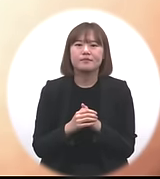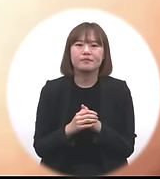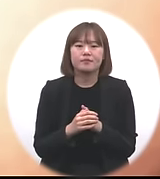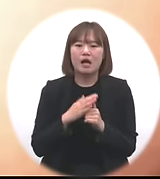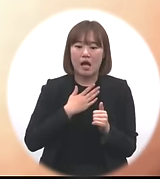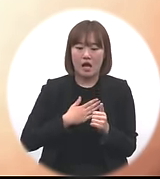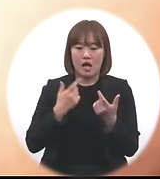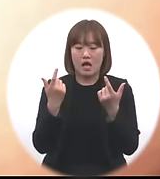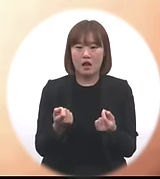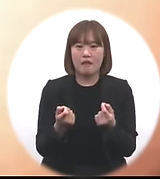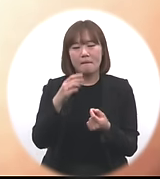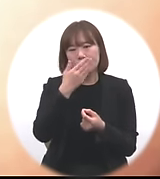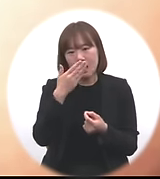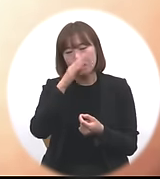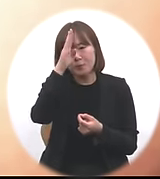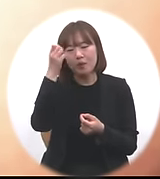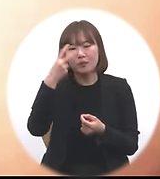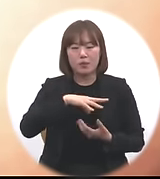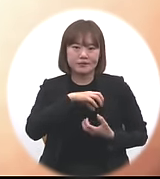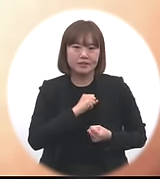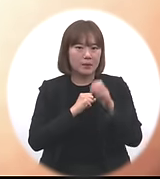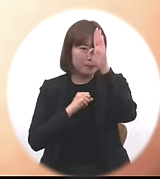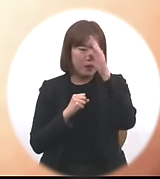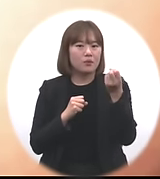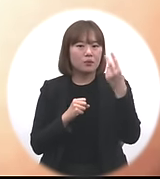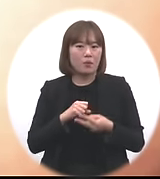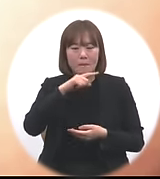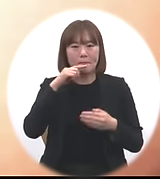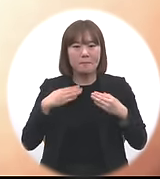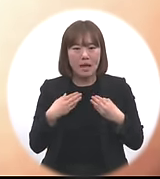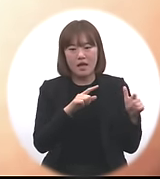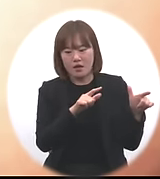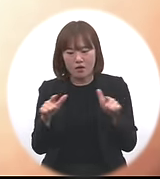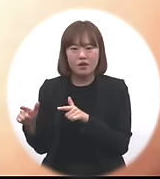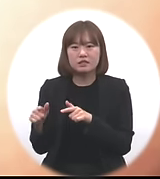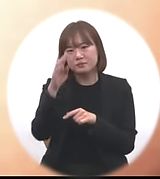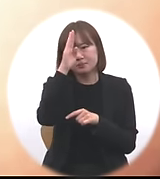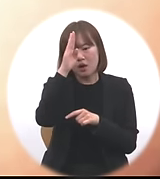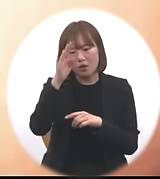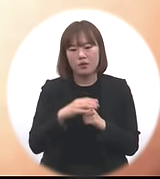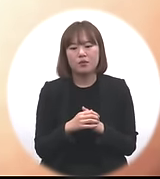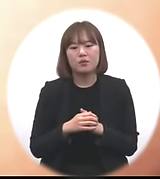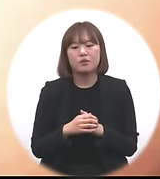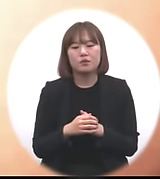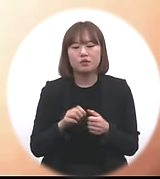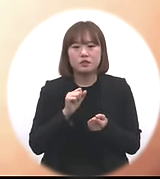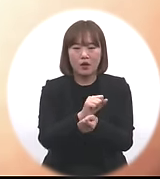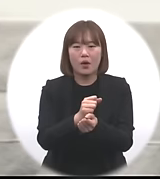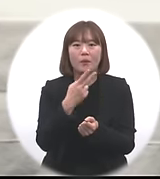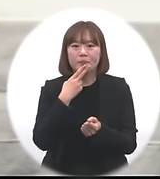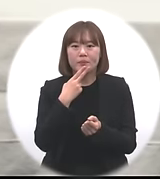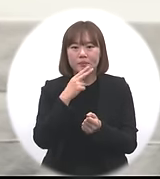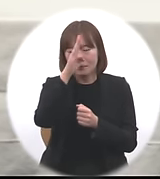때문입니다. 알고 계신 당뇨병, 심장질환, 그리고 폐질환, 이런 만성질환이라는 거예요. 보통